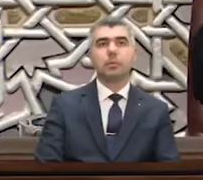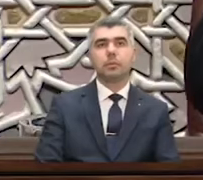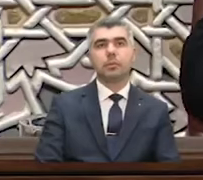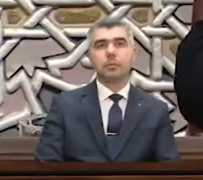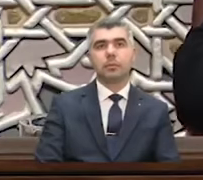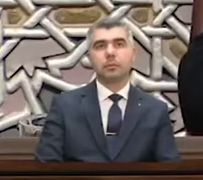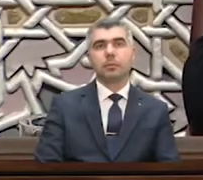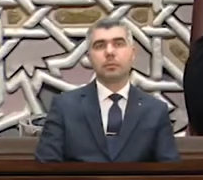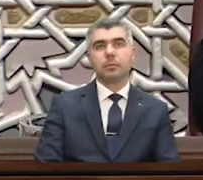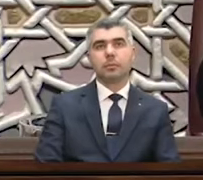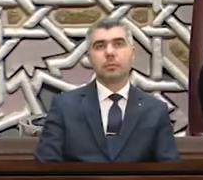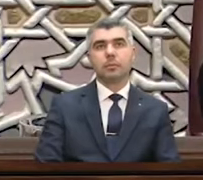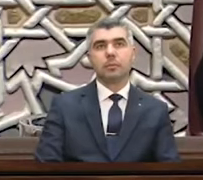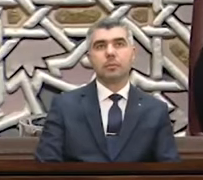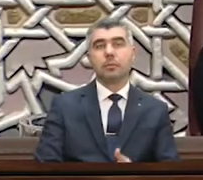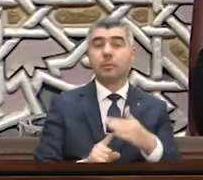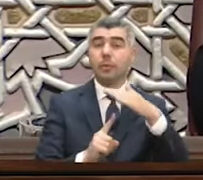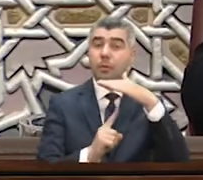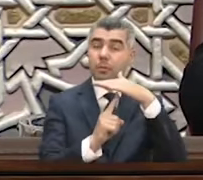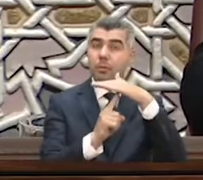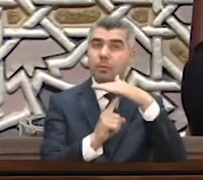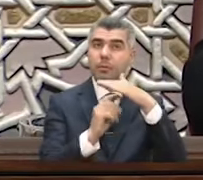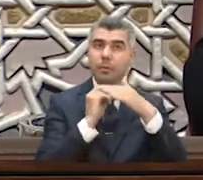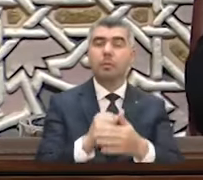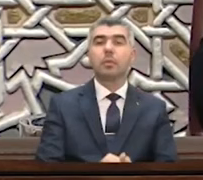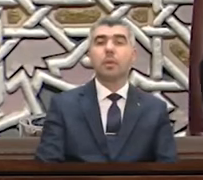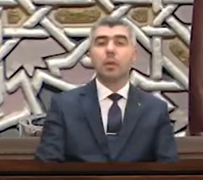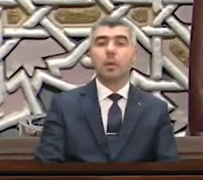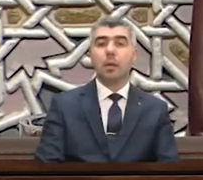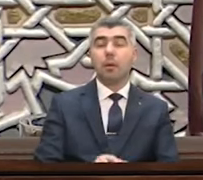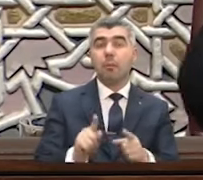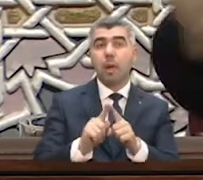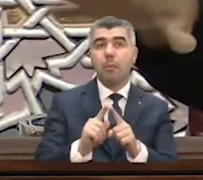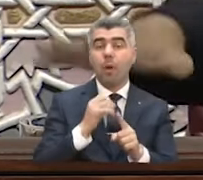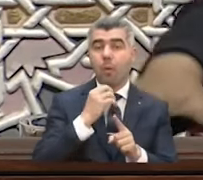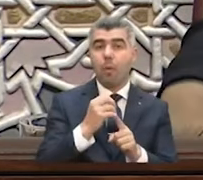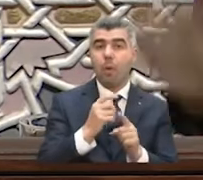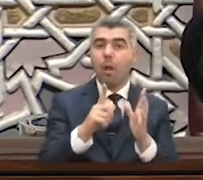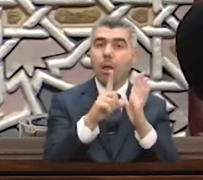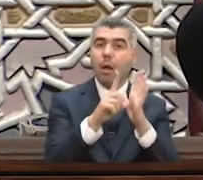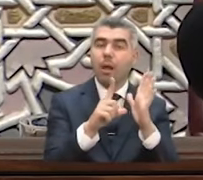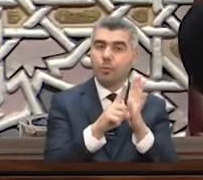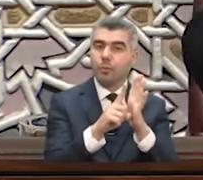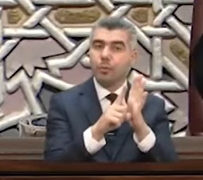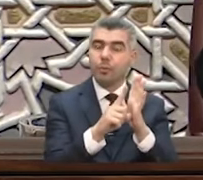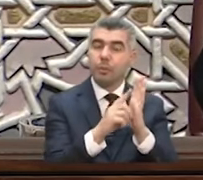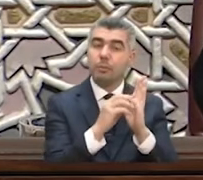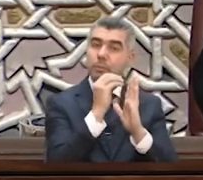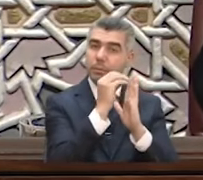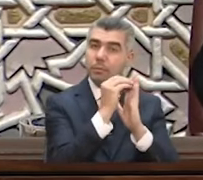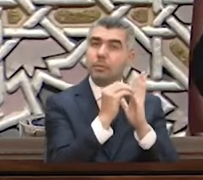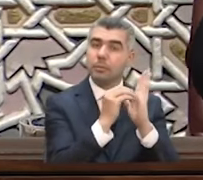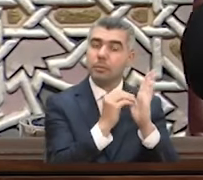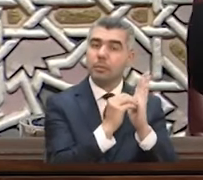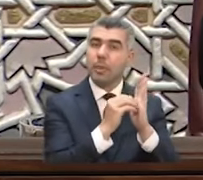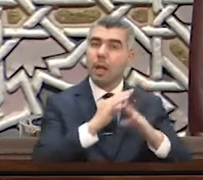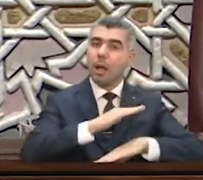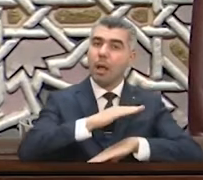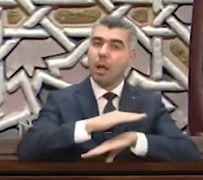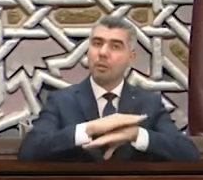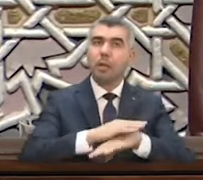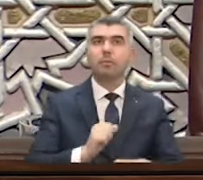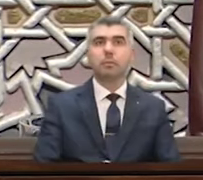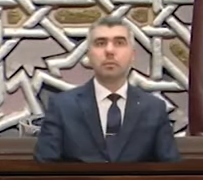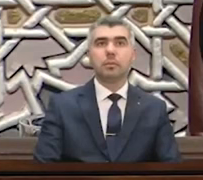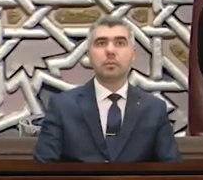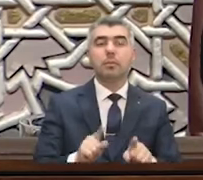الرئيس، السيد الرئيس، نقط نظام، نقط نظام يحكمها النظام الداخلي، خاص